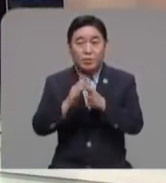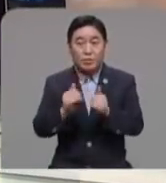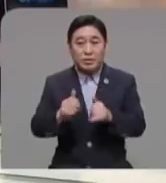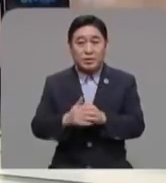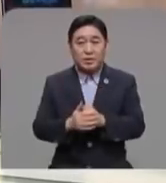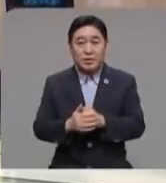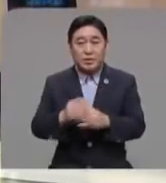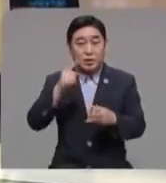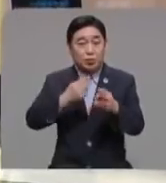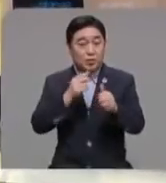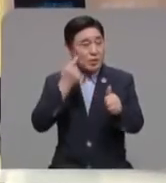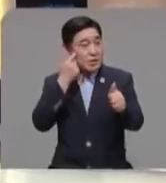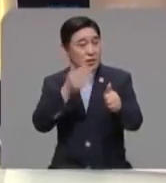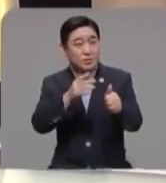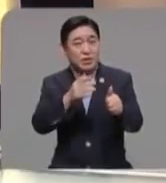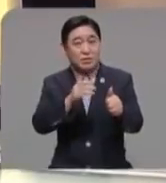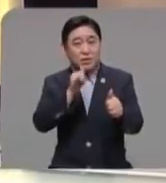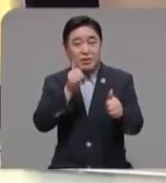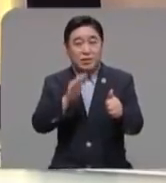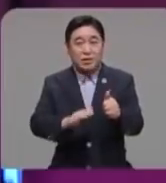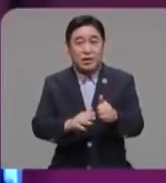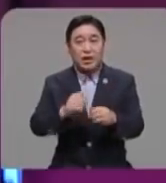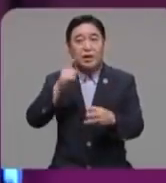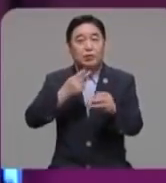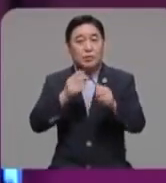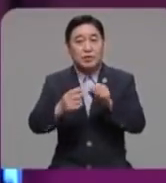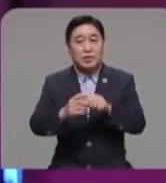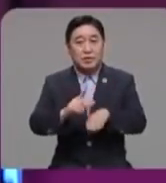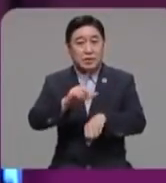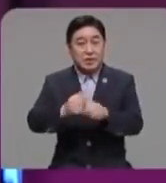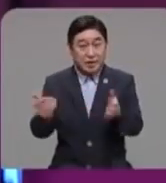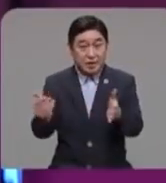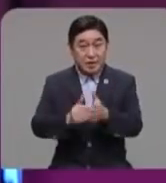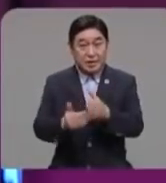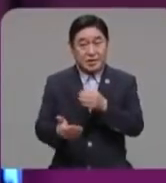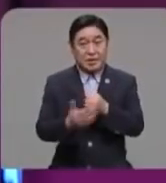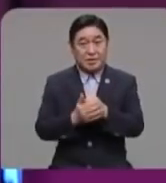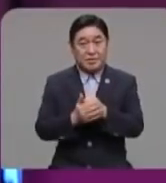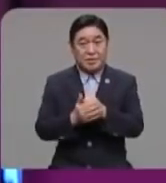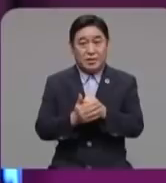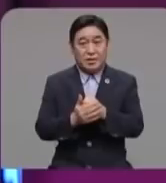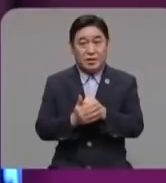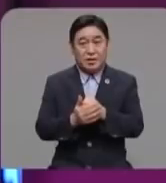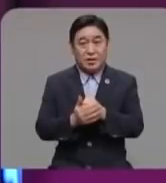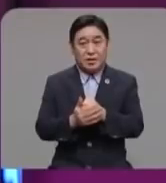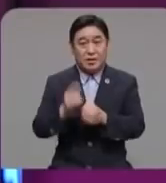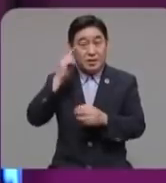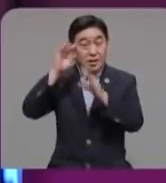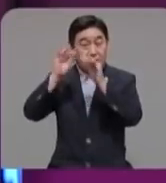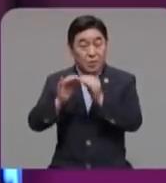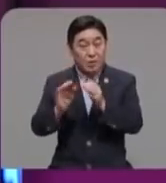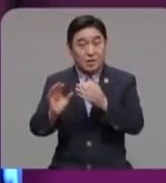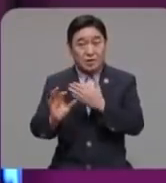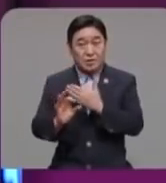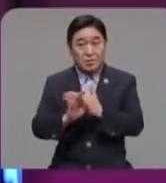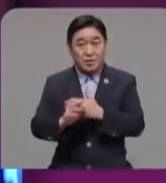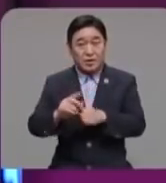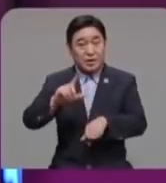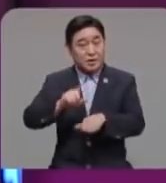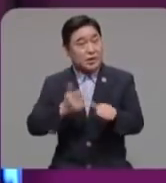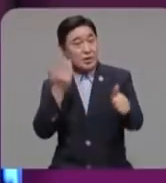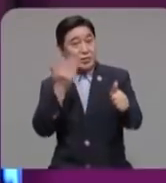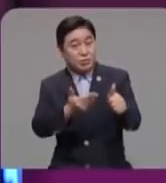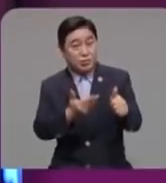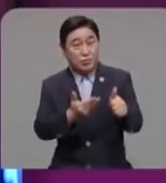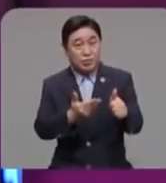후보님 윤석열 후보께 질문하시고 계시는데 윤석열 네. 후보 발언 시간이 다 됐기 네. 때문에 동의하시면 윤석열 후보에게 발언